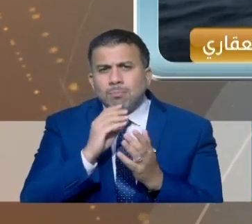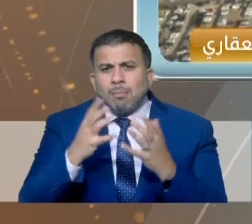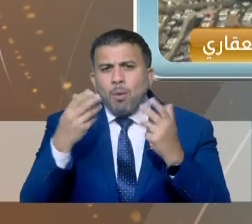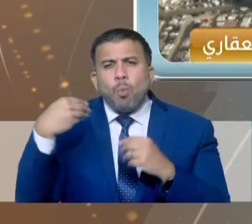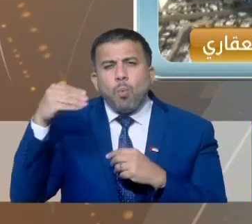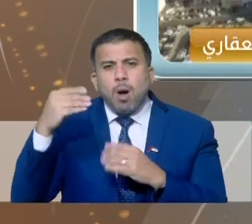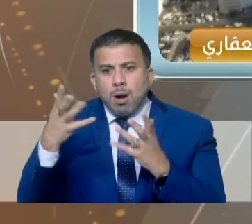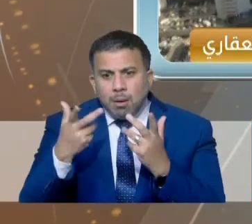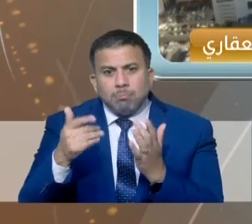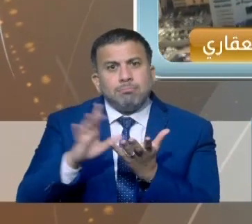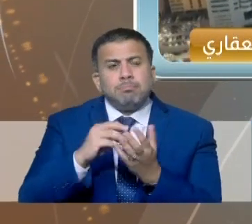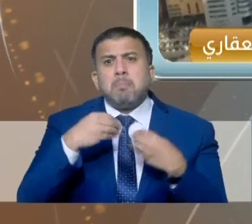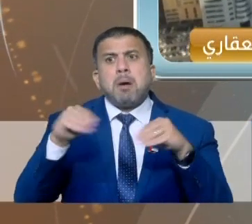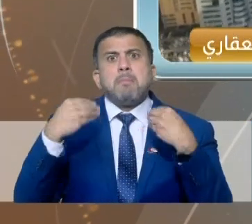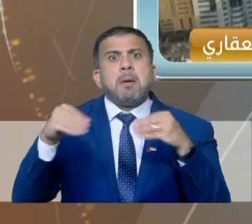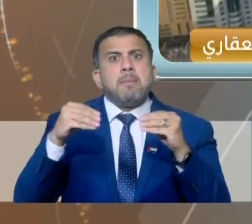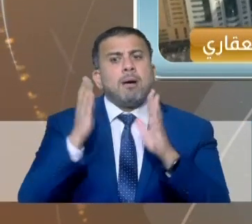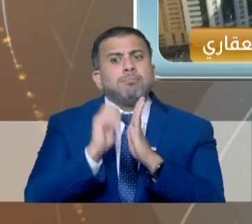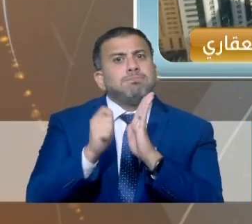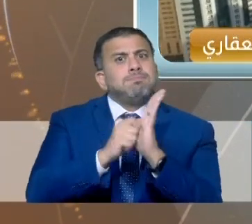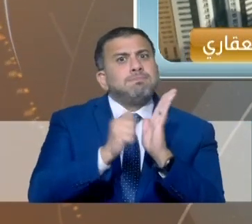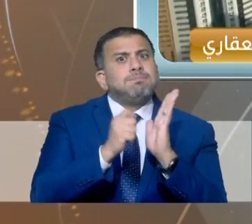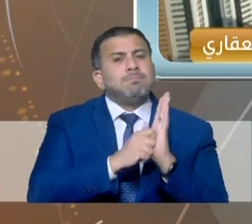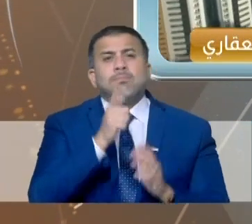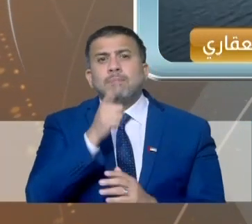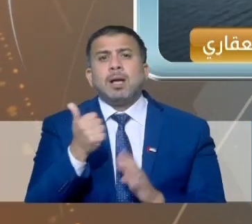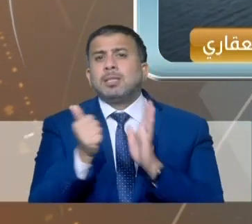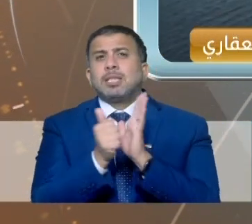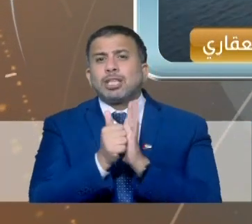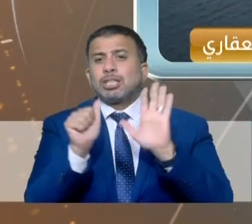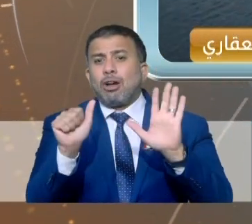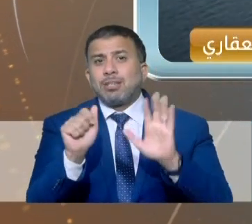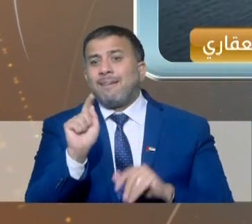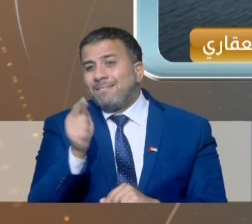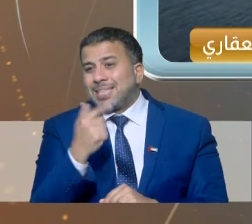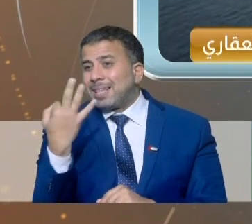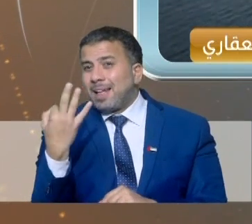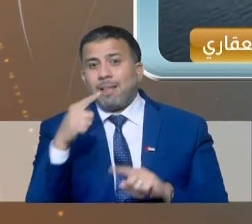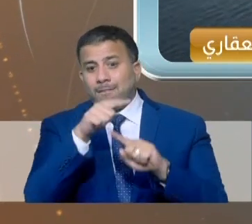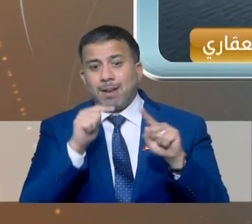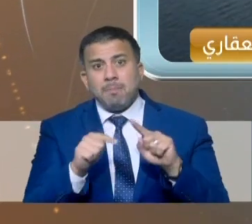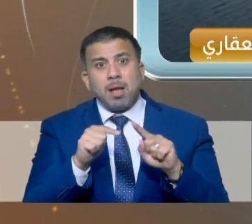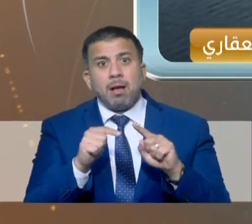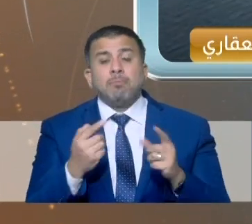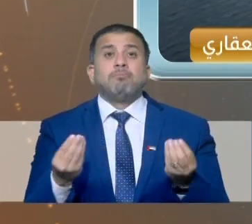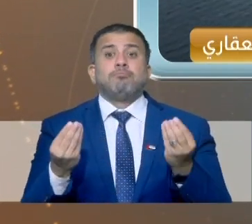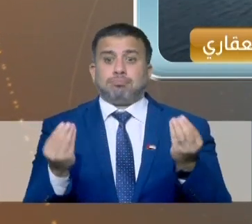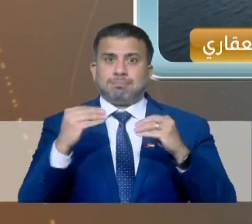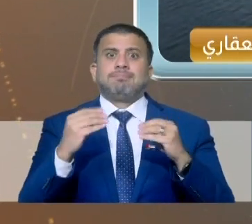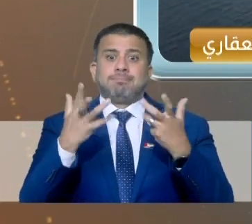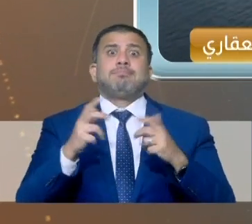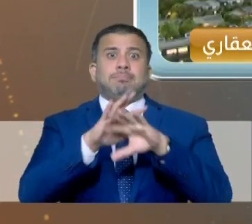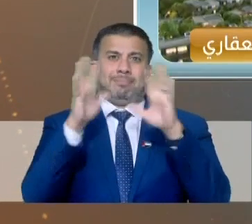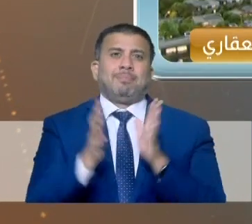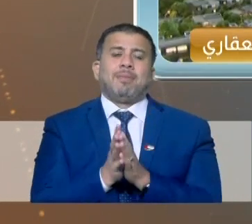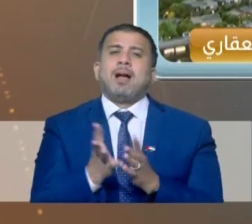عدد معاملات البيع 879 معاملة بنسبة 16.3% من عدد المعاملات الكلي، وبلغ